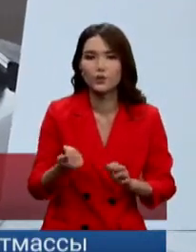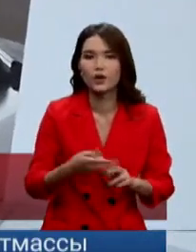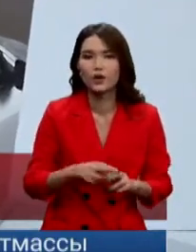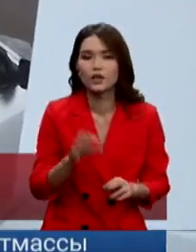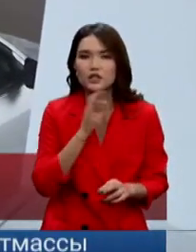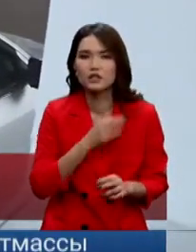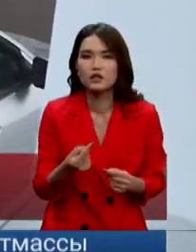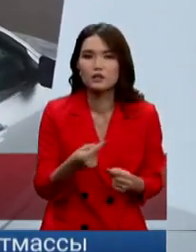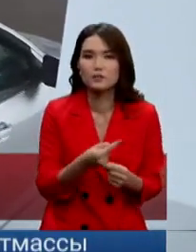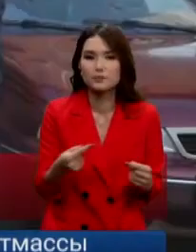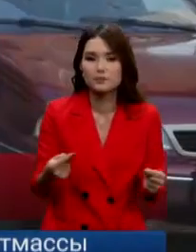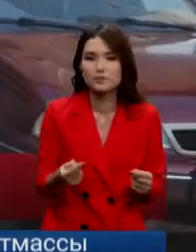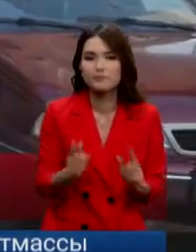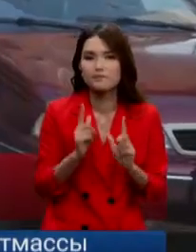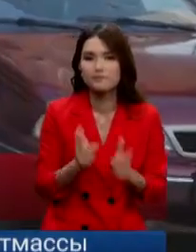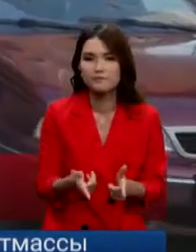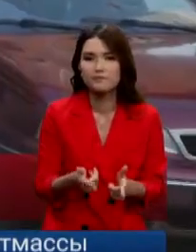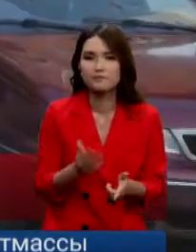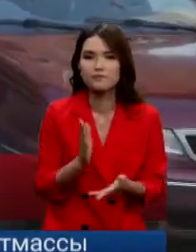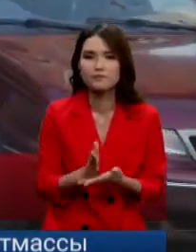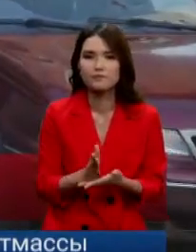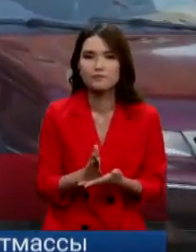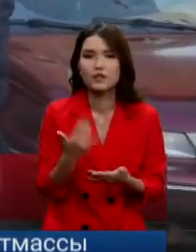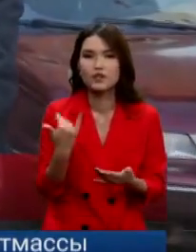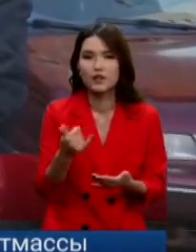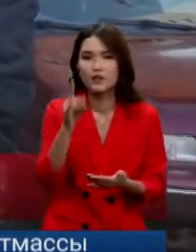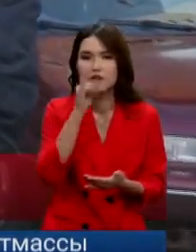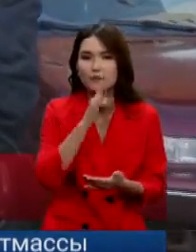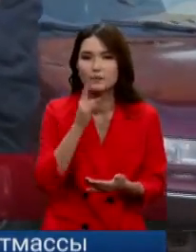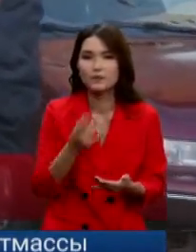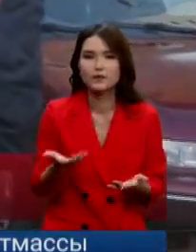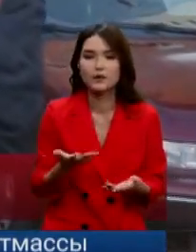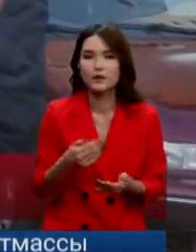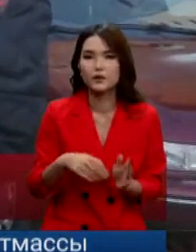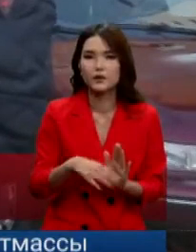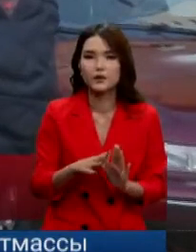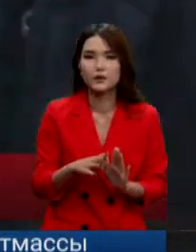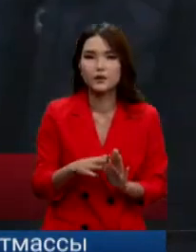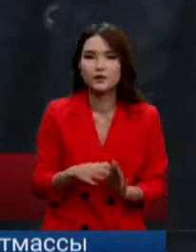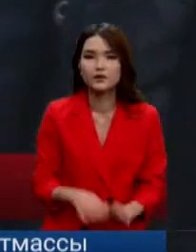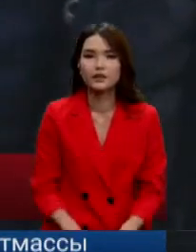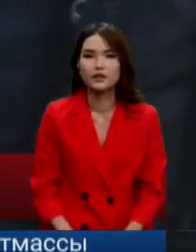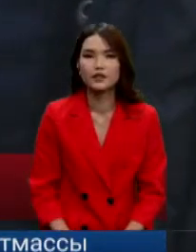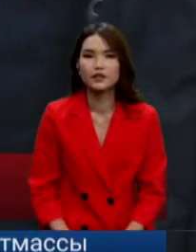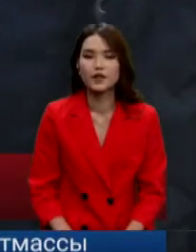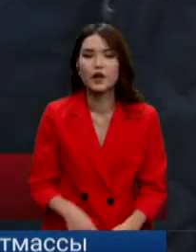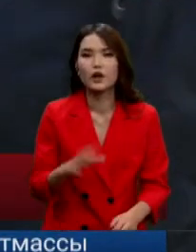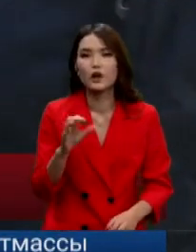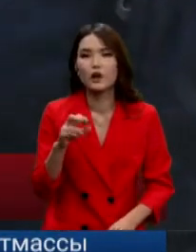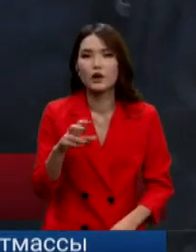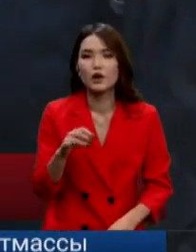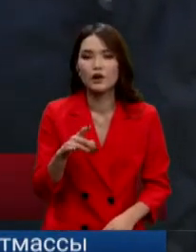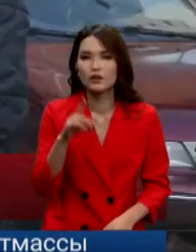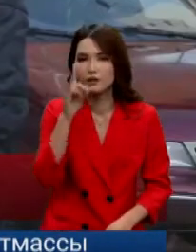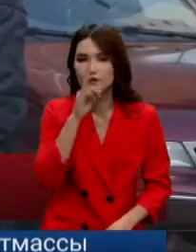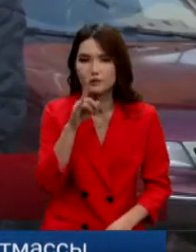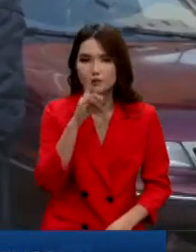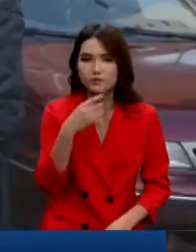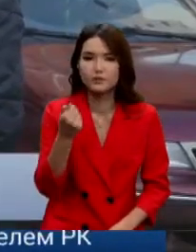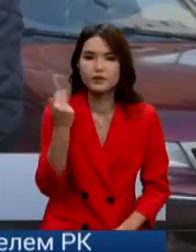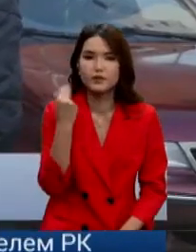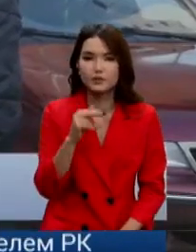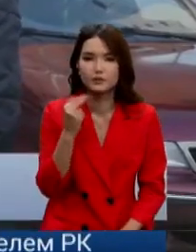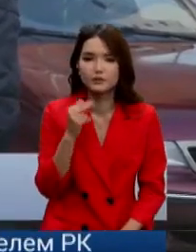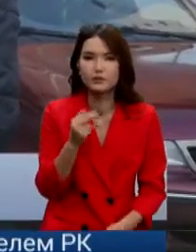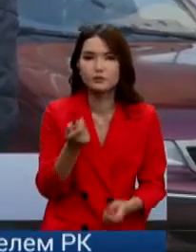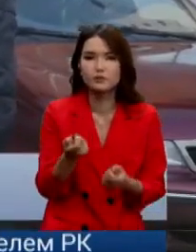көмектесуге бірден келісті. Қазақ ойылда жиі бензин құясыз ба? Жиі құям. Сапасын тексеру предложение